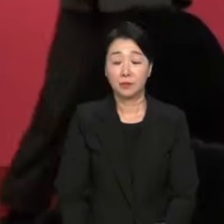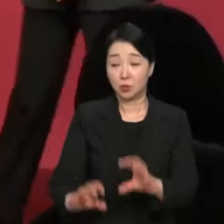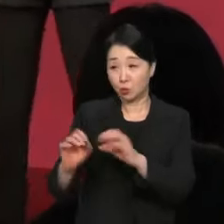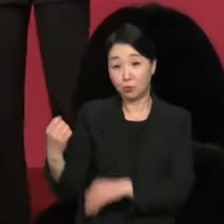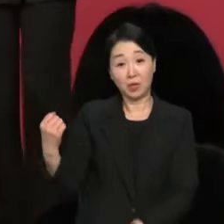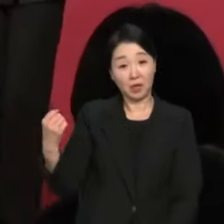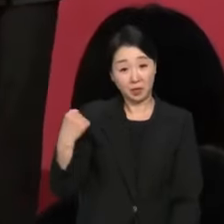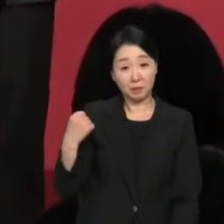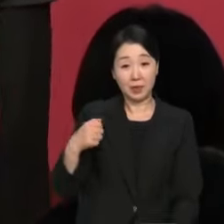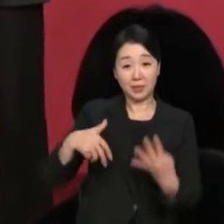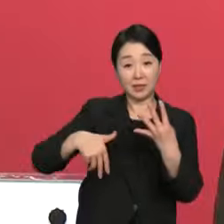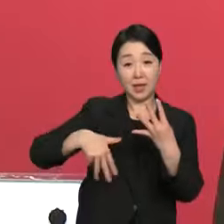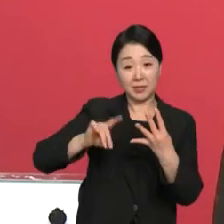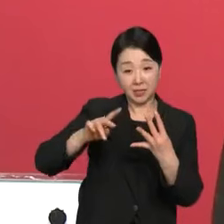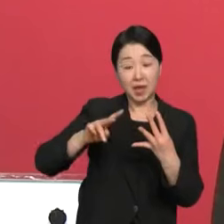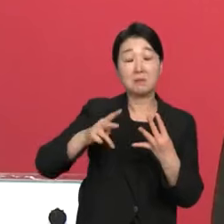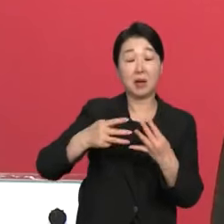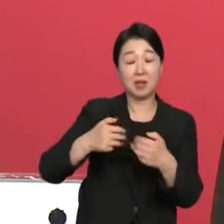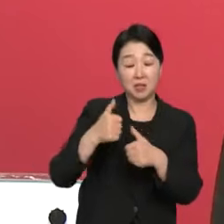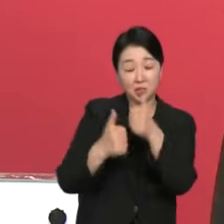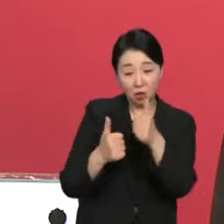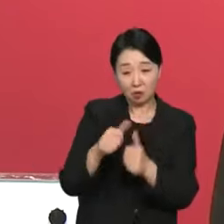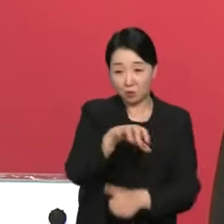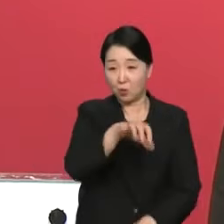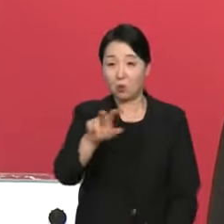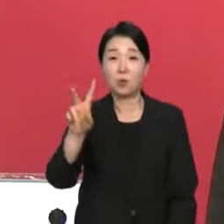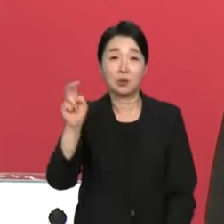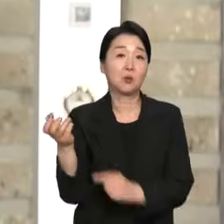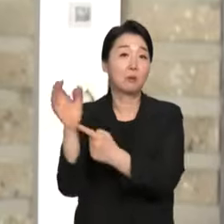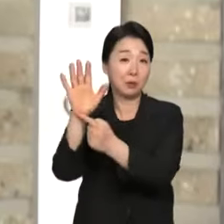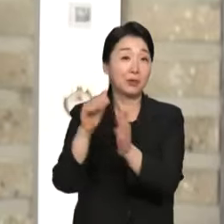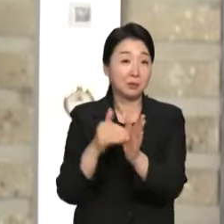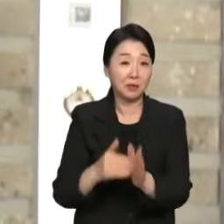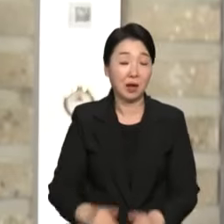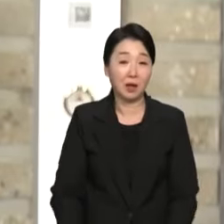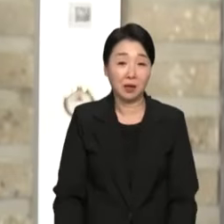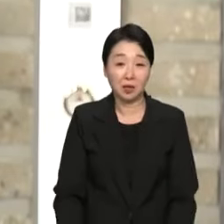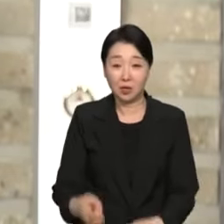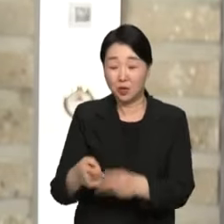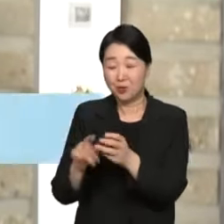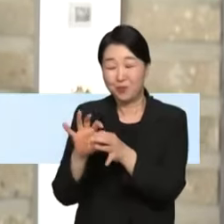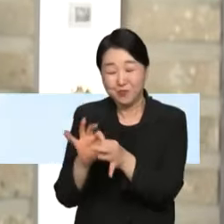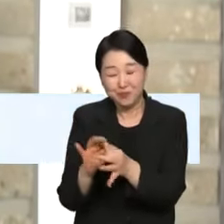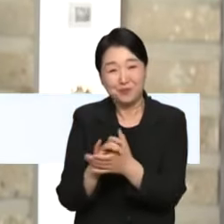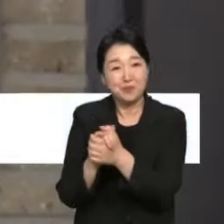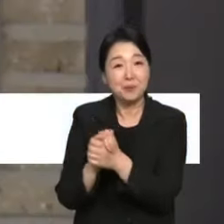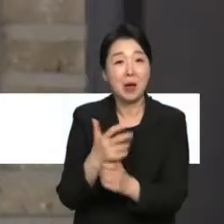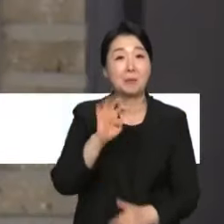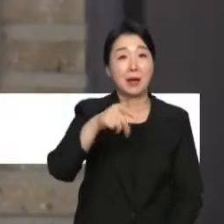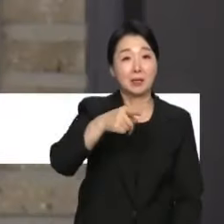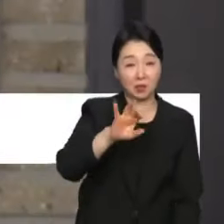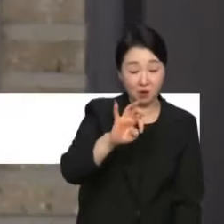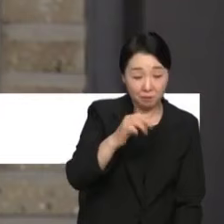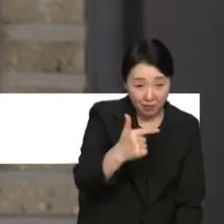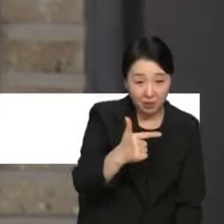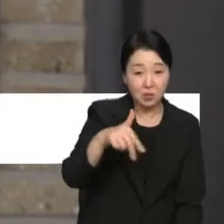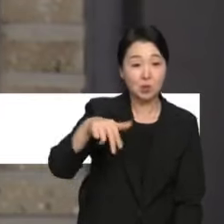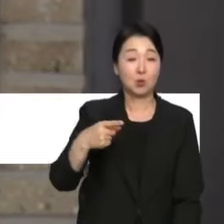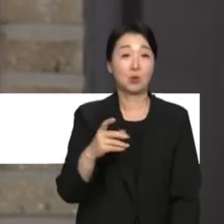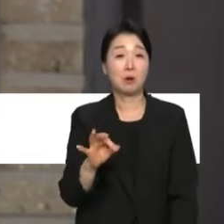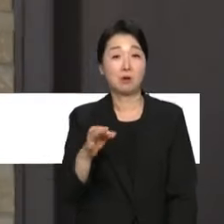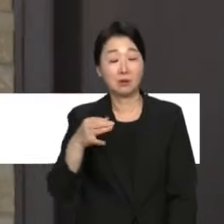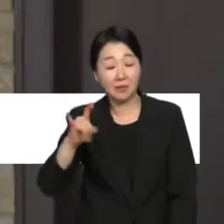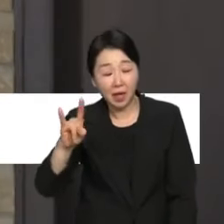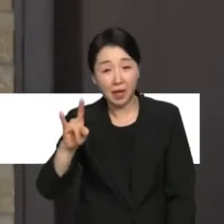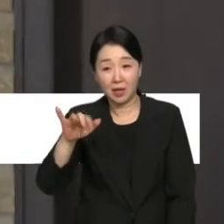국민의힘이 4차 경선을 치른 20곳의 결과를 발표했습니다. 친윤 박성민, 오선 중진 조경태, 비례 전주의